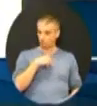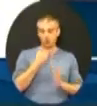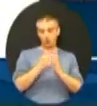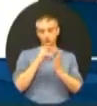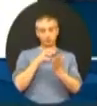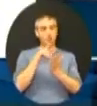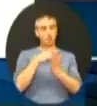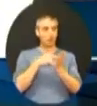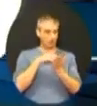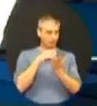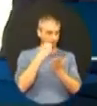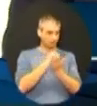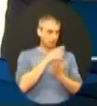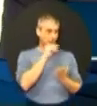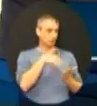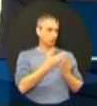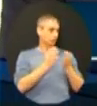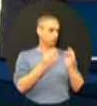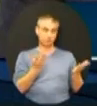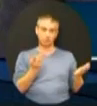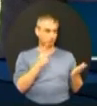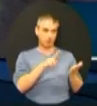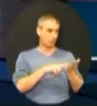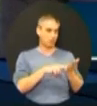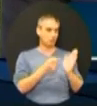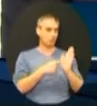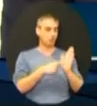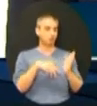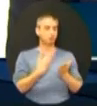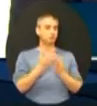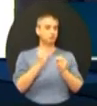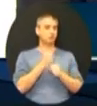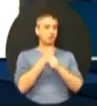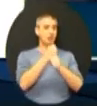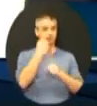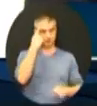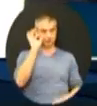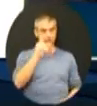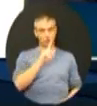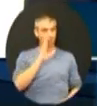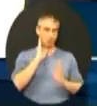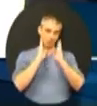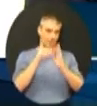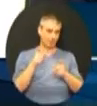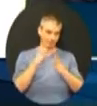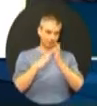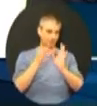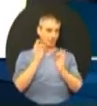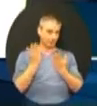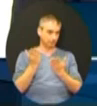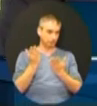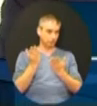זה ח אגב חוק ההסדרה דיברת על היועץ המשפטי בממשלה אני לא חושב שזה נכון לדרוש מיועץ משפטי לייצג עמדה שהוא איננו מאמין בה בבית